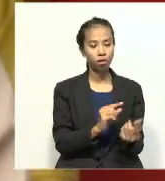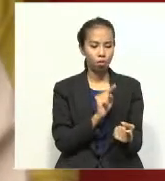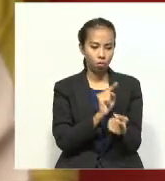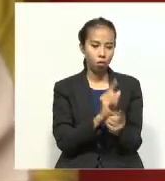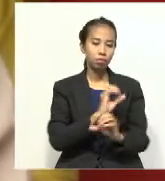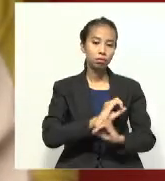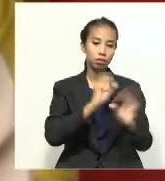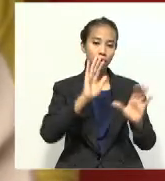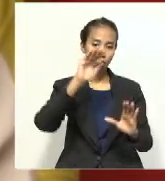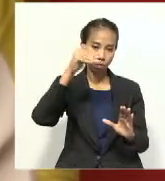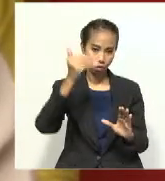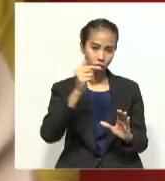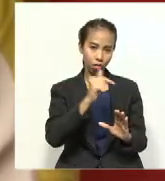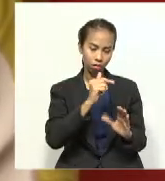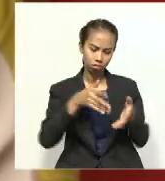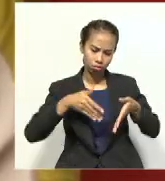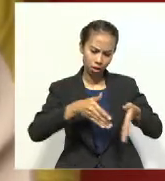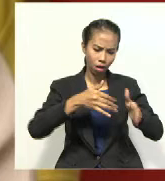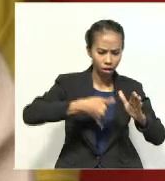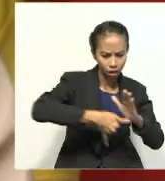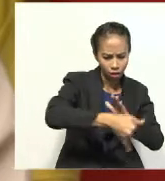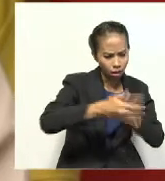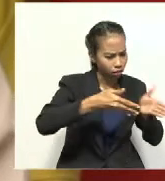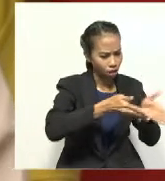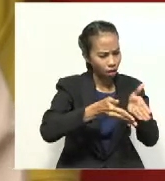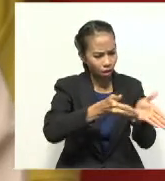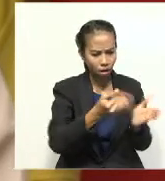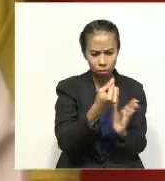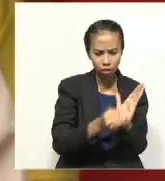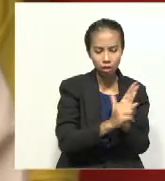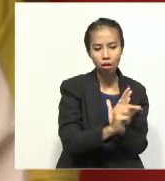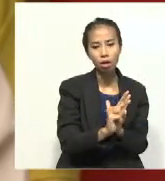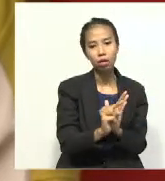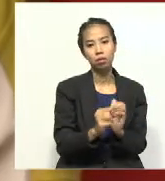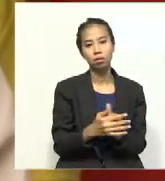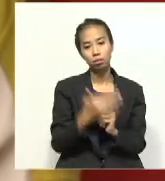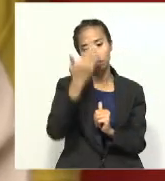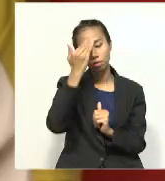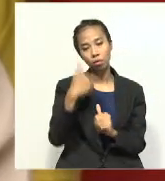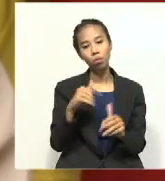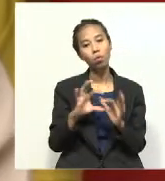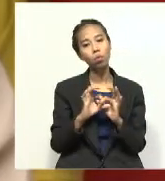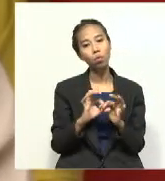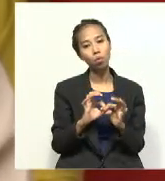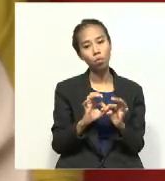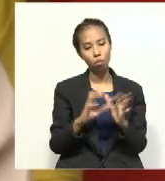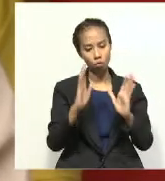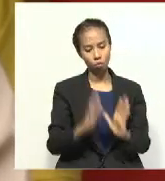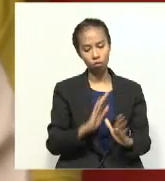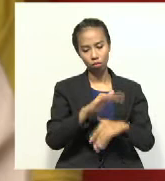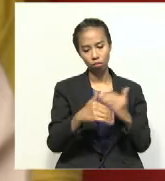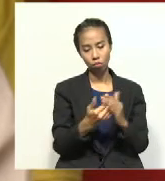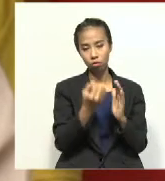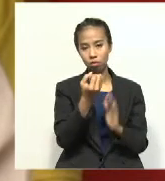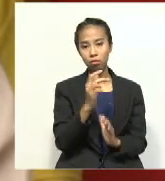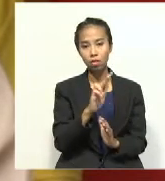นก่อนว่าได้เข้าไปหลงเรื่องไงไปเจอไงนะเพราะว่าก็เป็นห่วงเด็กทั้ง13คนนะ